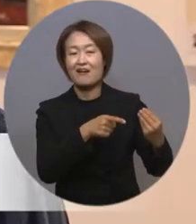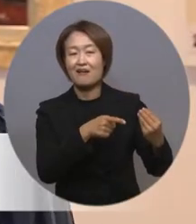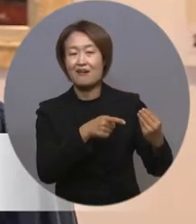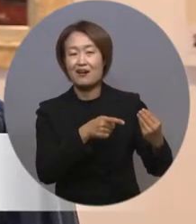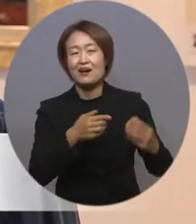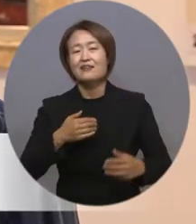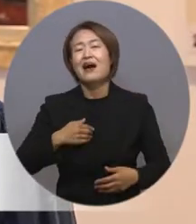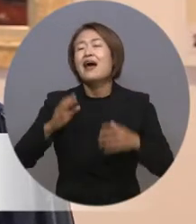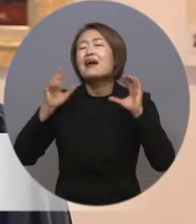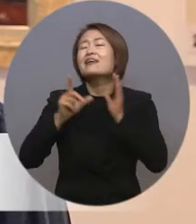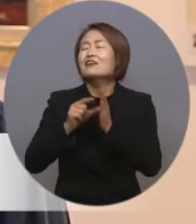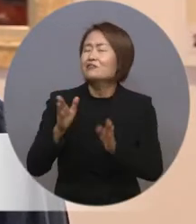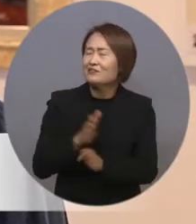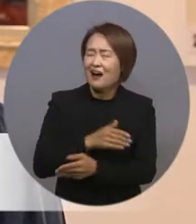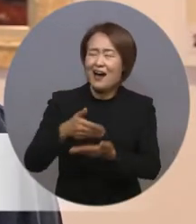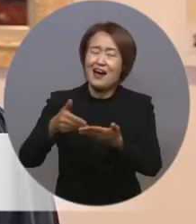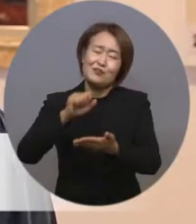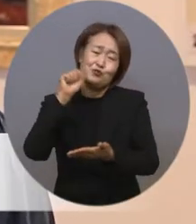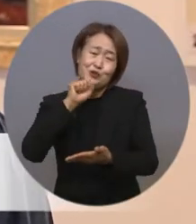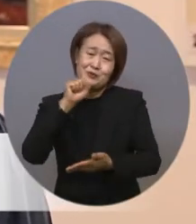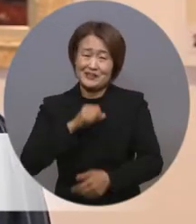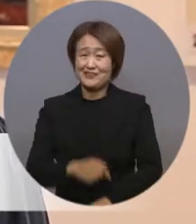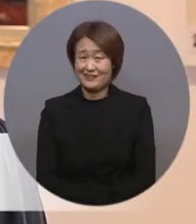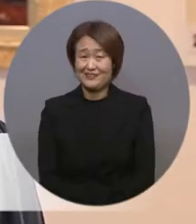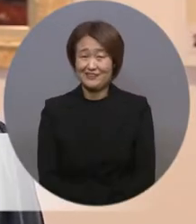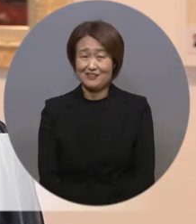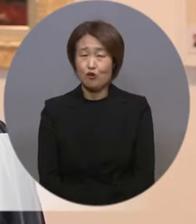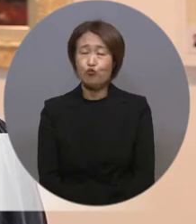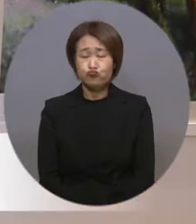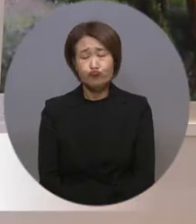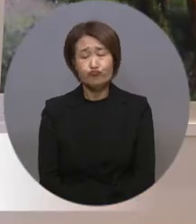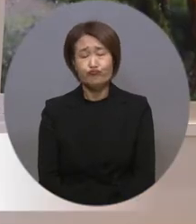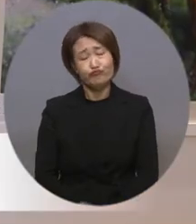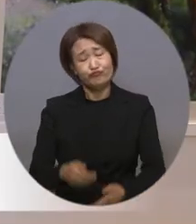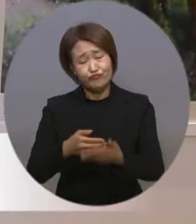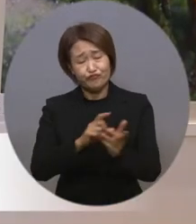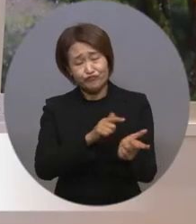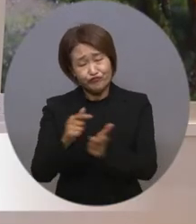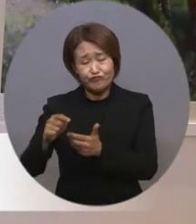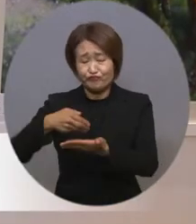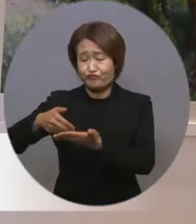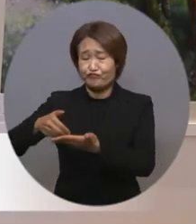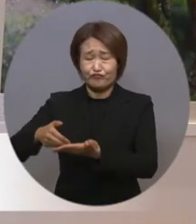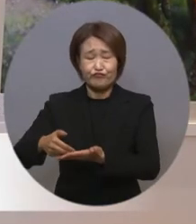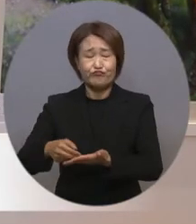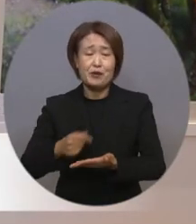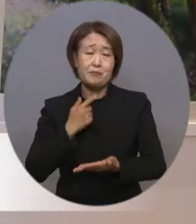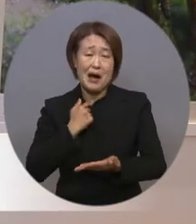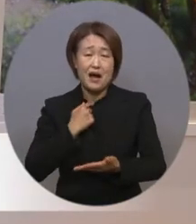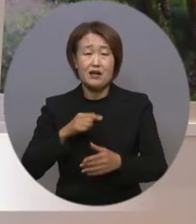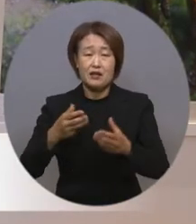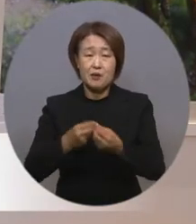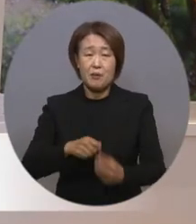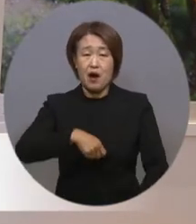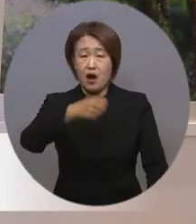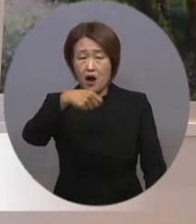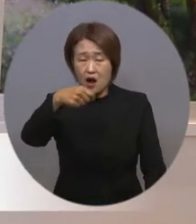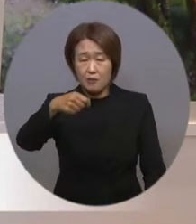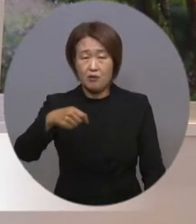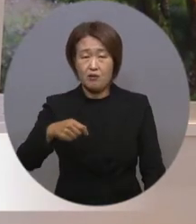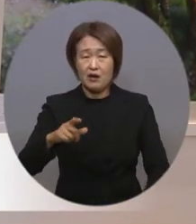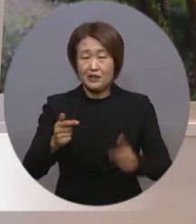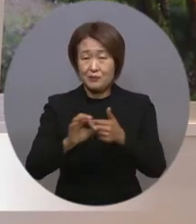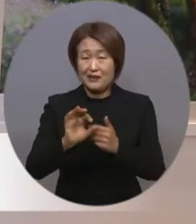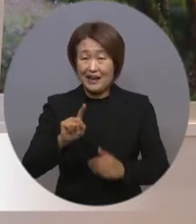그리는 것을 좋아해서 여러가지 장르의 그림들을 그려봤습니다 연필화 또